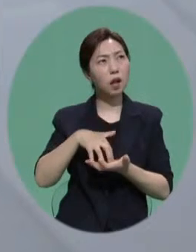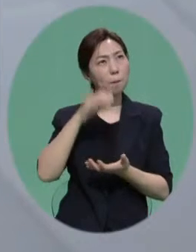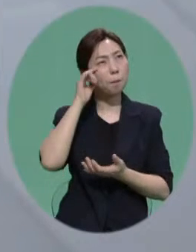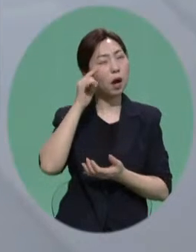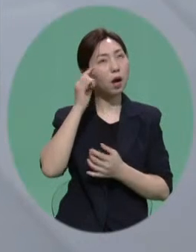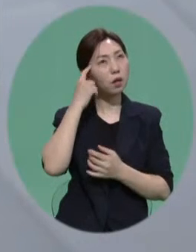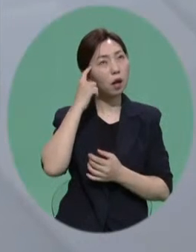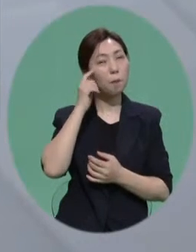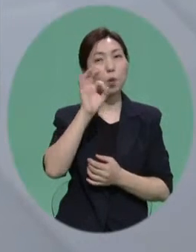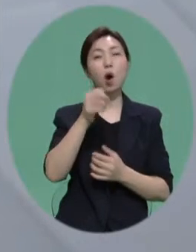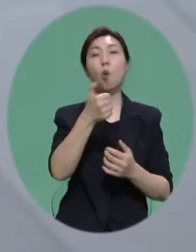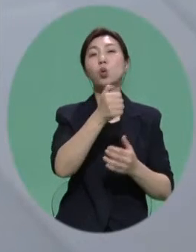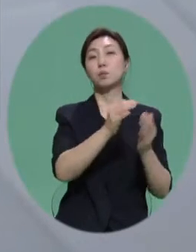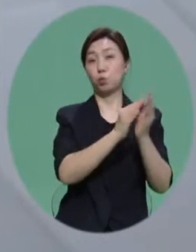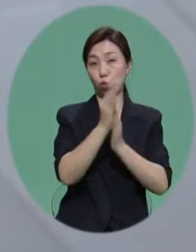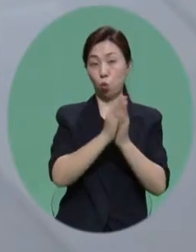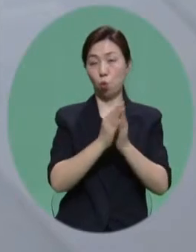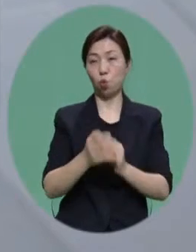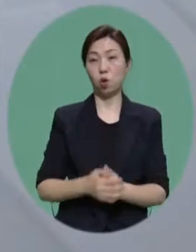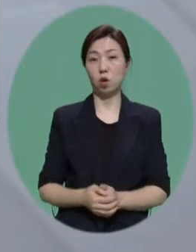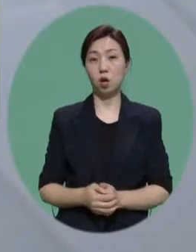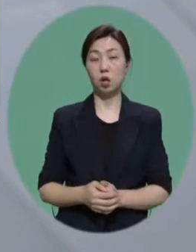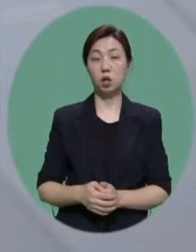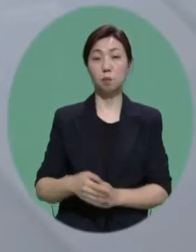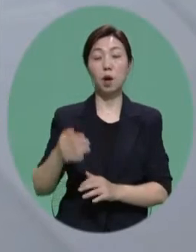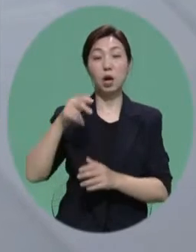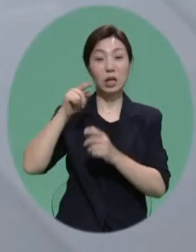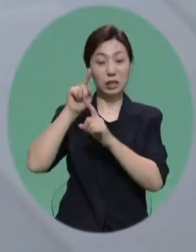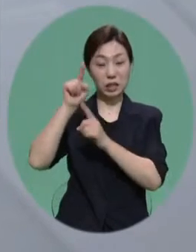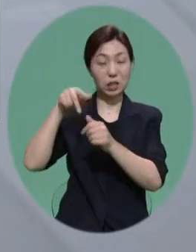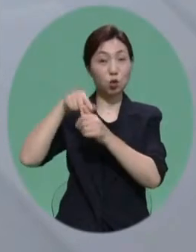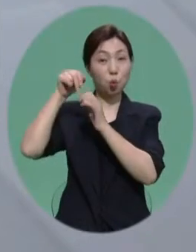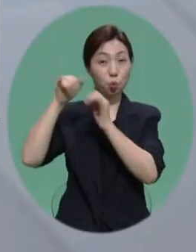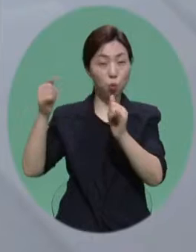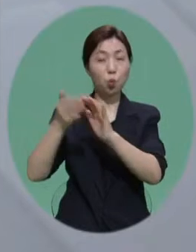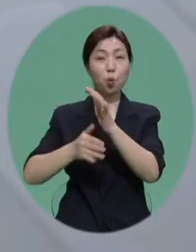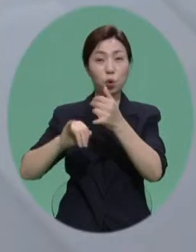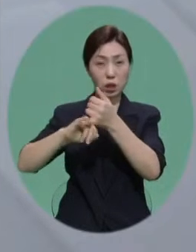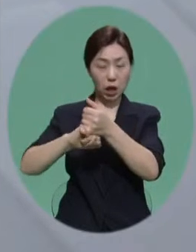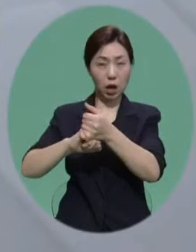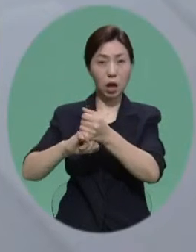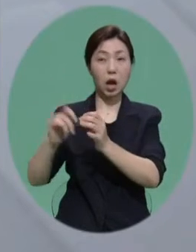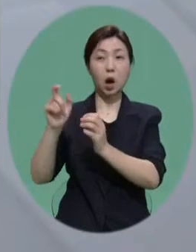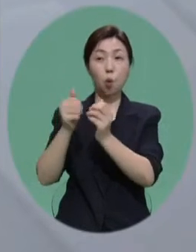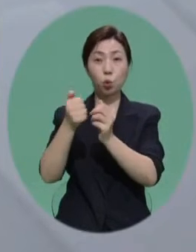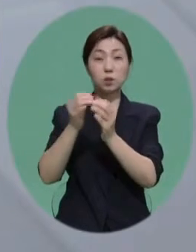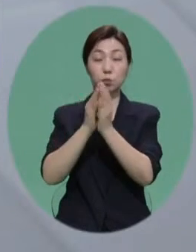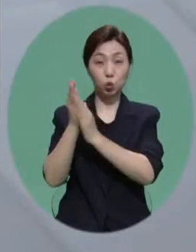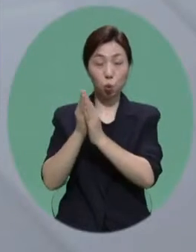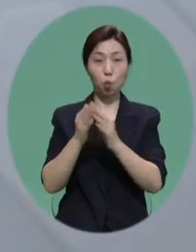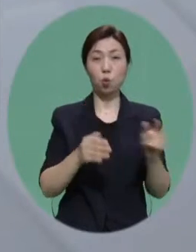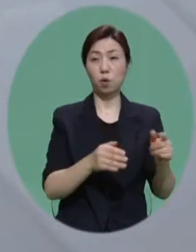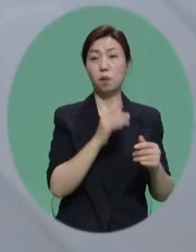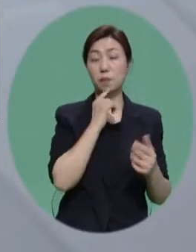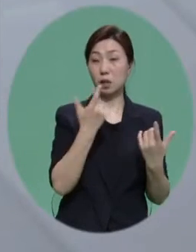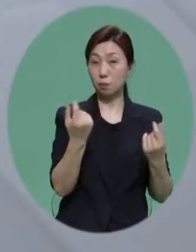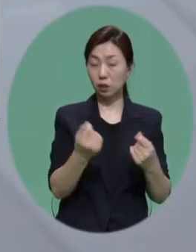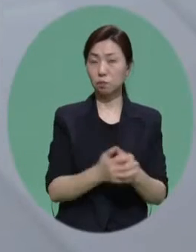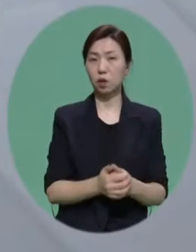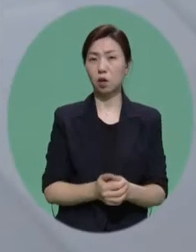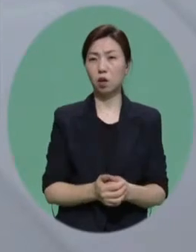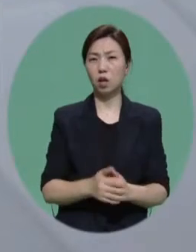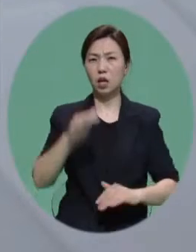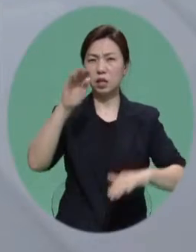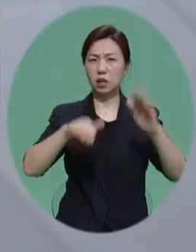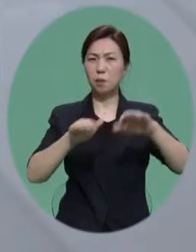근데 저는 이제 똑같은 50조 라고 하면 어 시민 최저 소득 만원이 훨씬 문의 하십시오 어 국민들 불평등